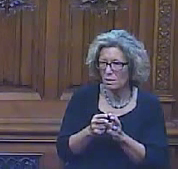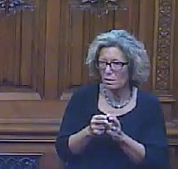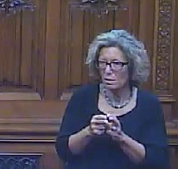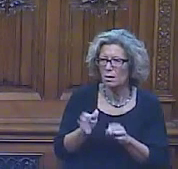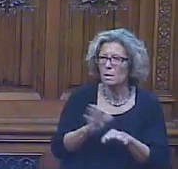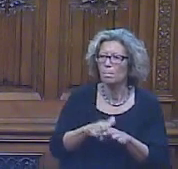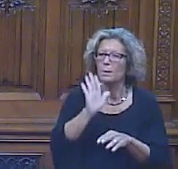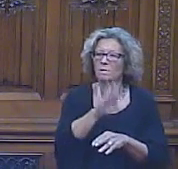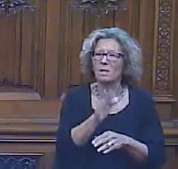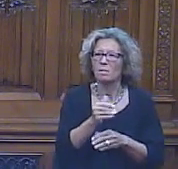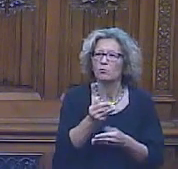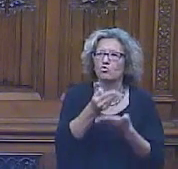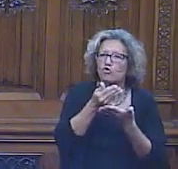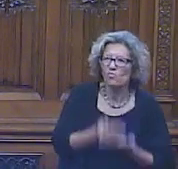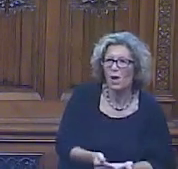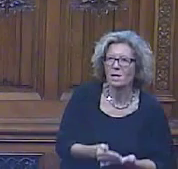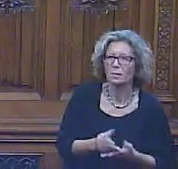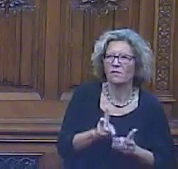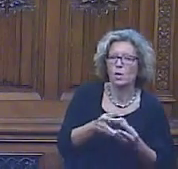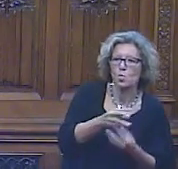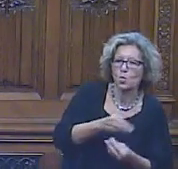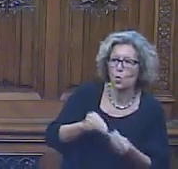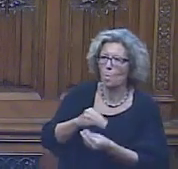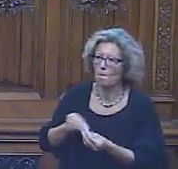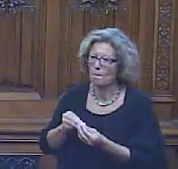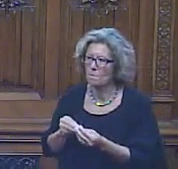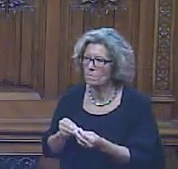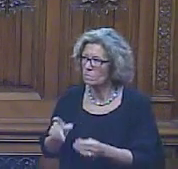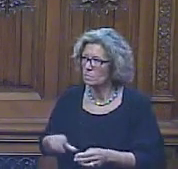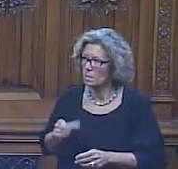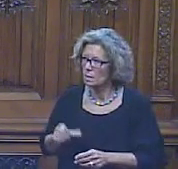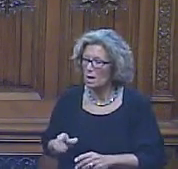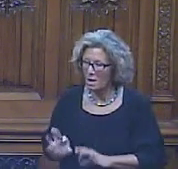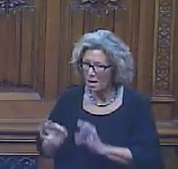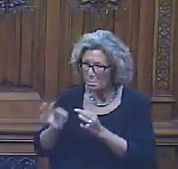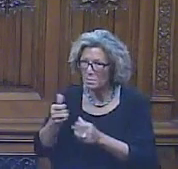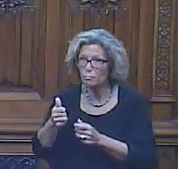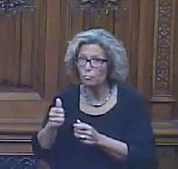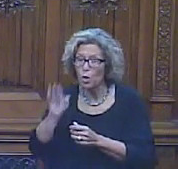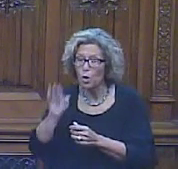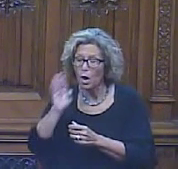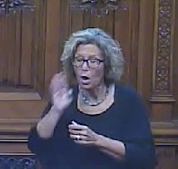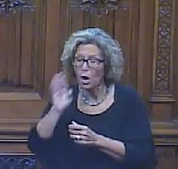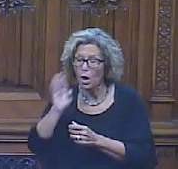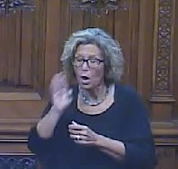man mit seinen Schwächsten umgeht. Die Lebensqualität einer Stadt